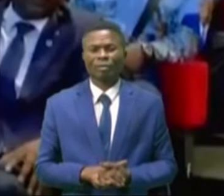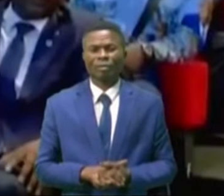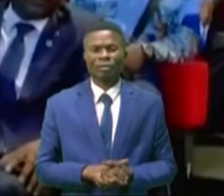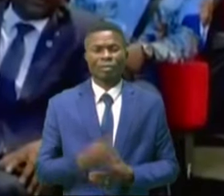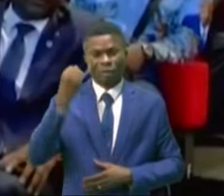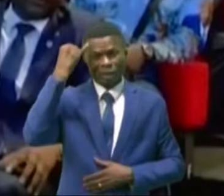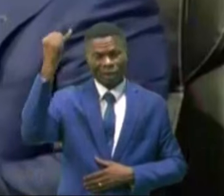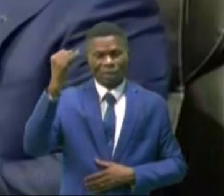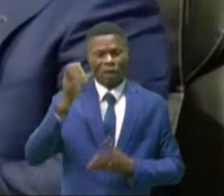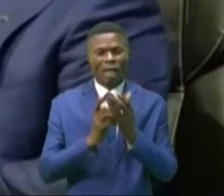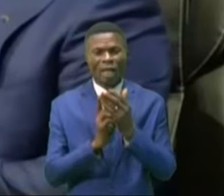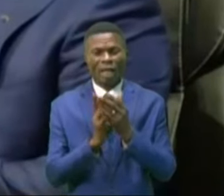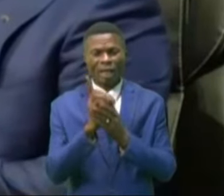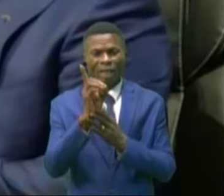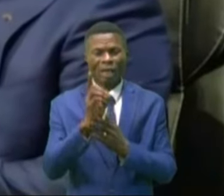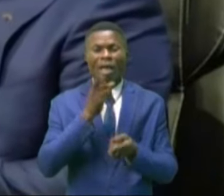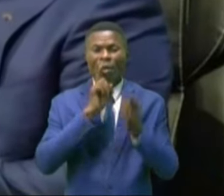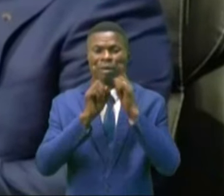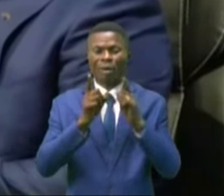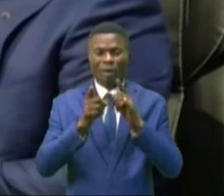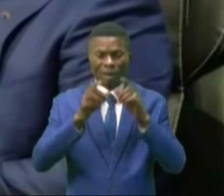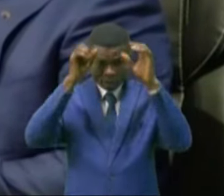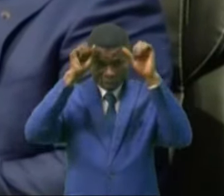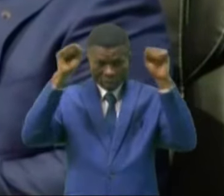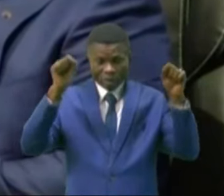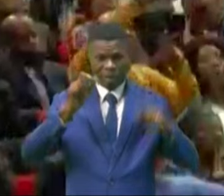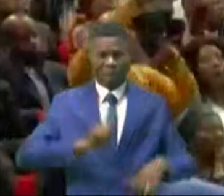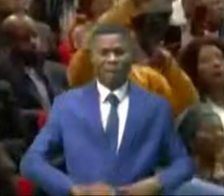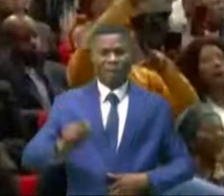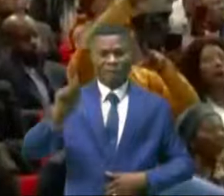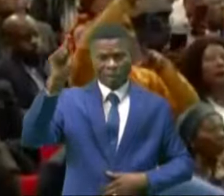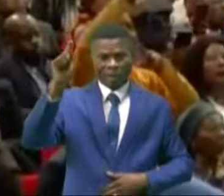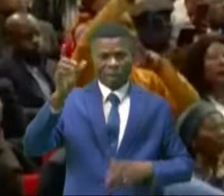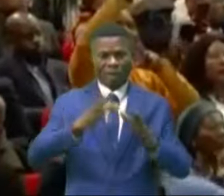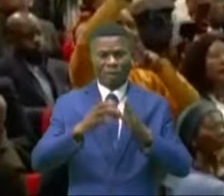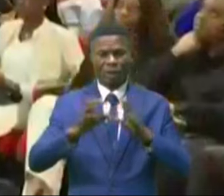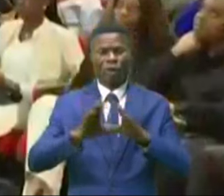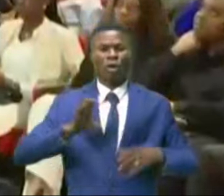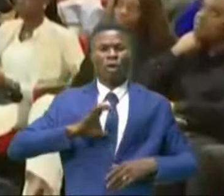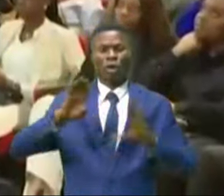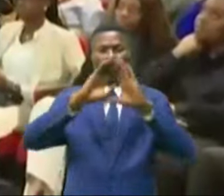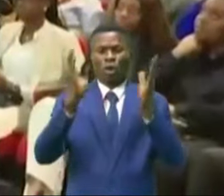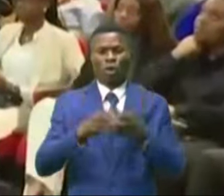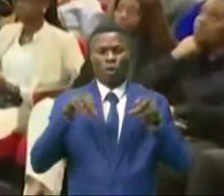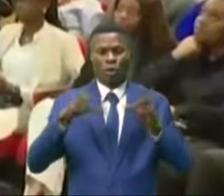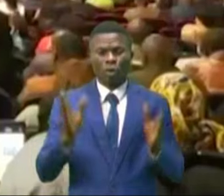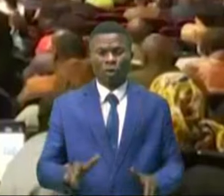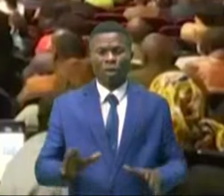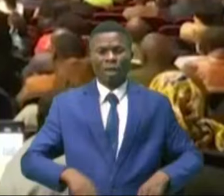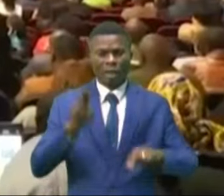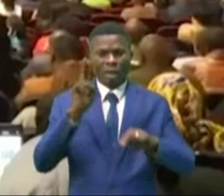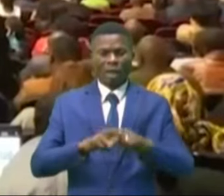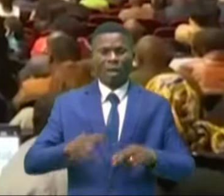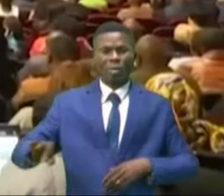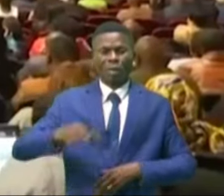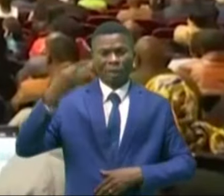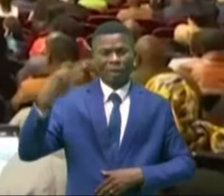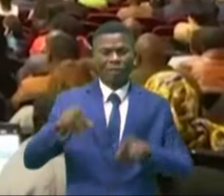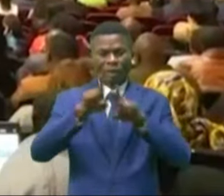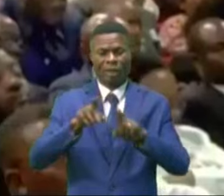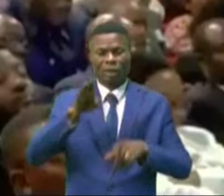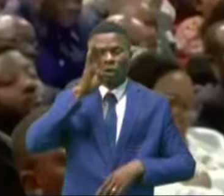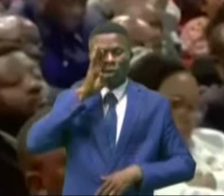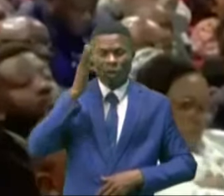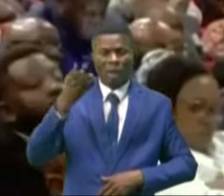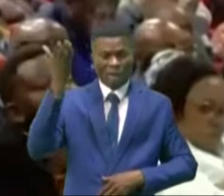L'idée a germé lors des échanges entre le président Tshisekedi et les communautés congolaises vivant en France et en Belgique.